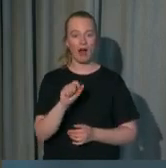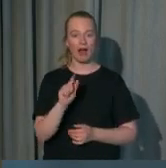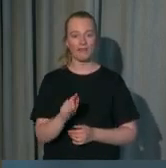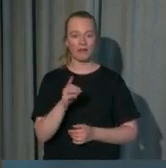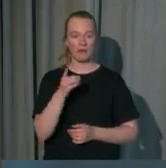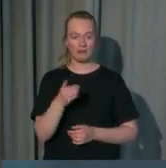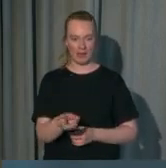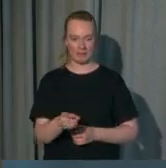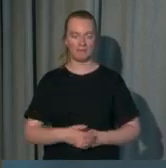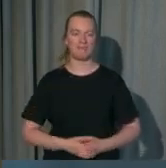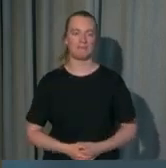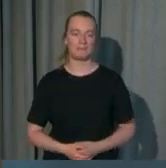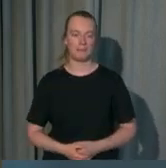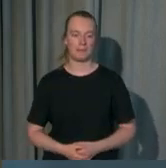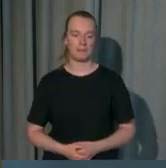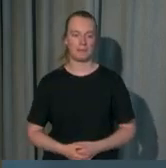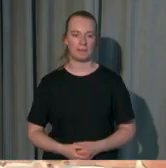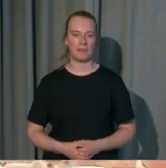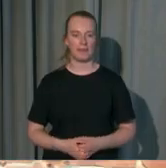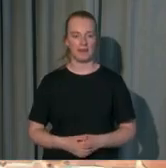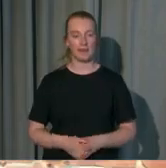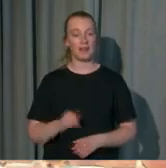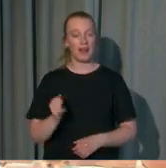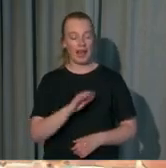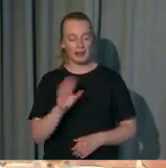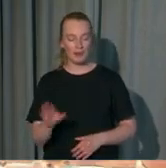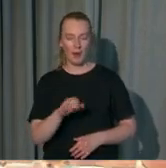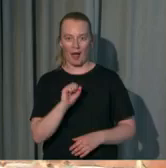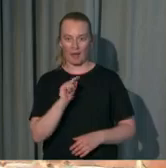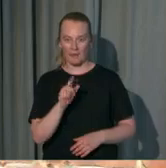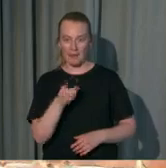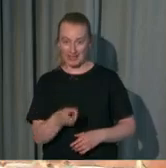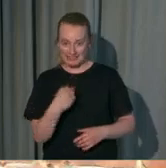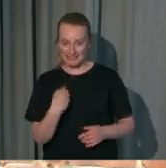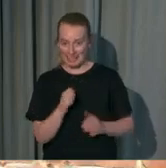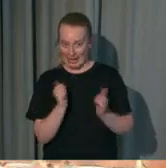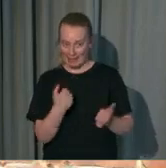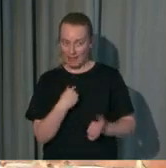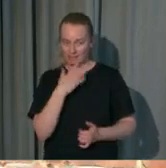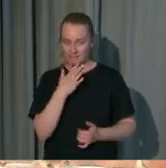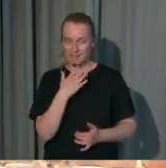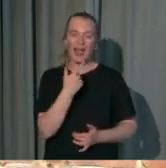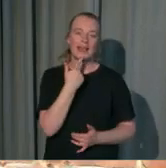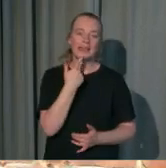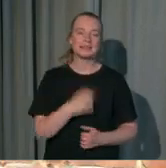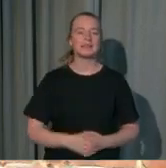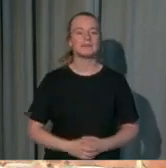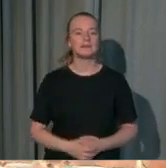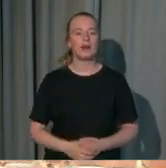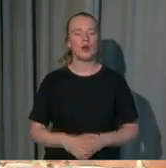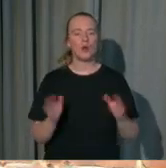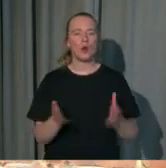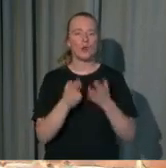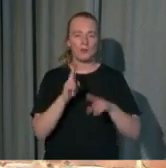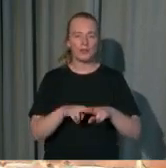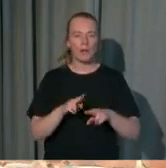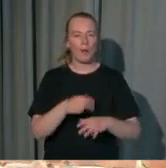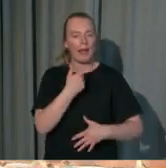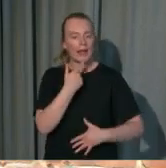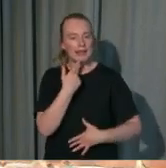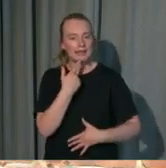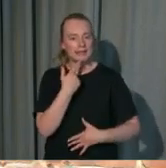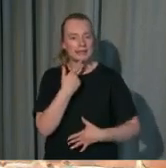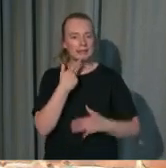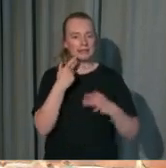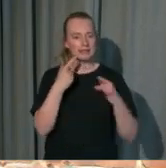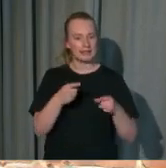AFP. Yes. Hello, Viken Kondarsi for AFP. In English, if possible, Mr. Prime Minister, could we have a short comment in English on what you